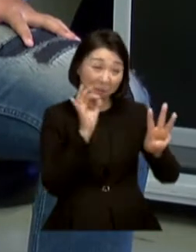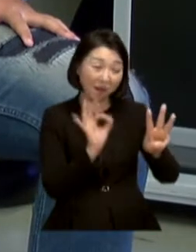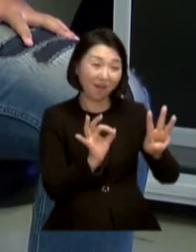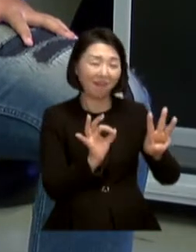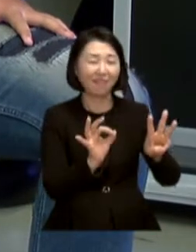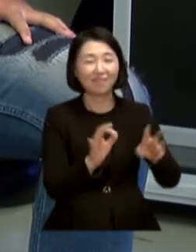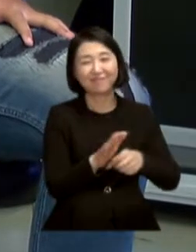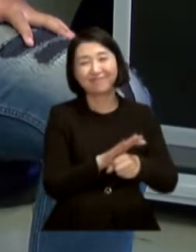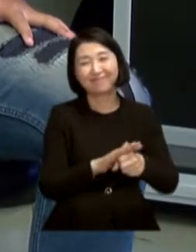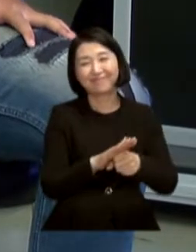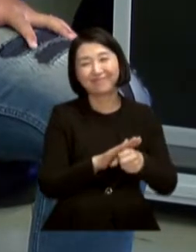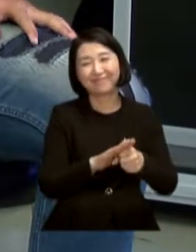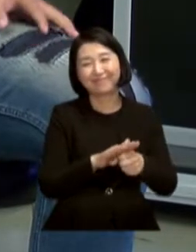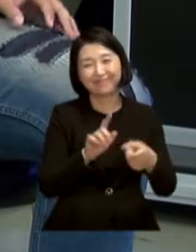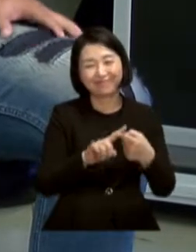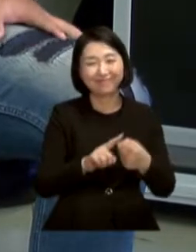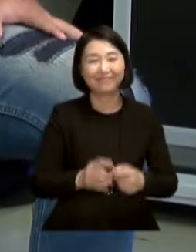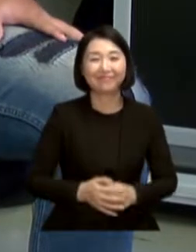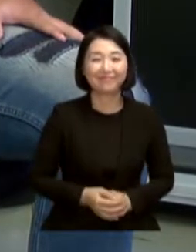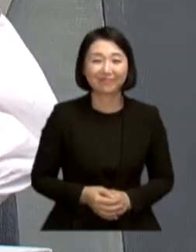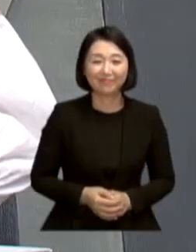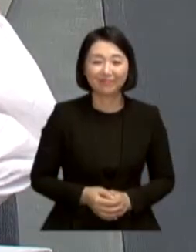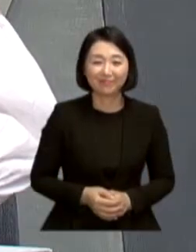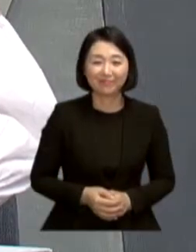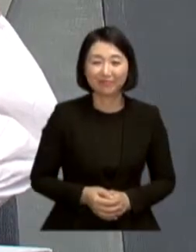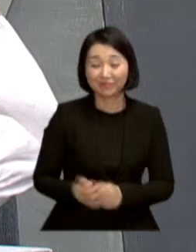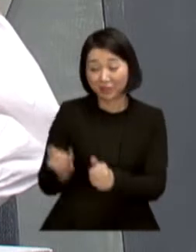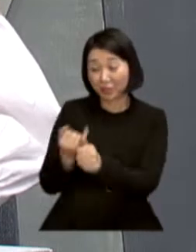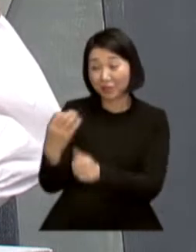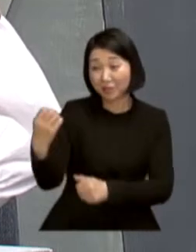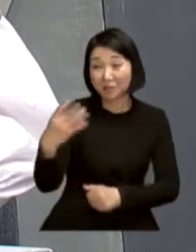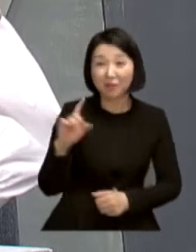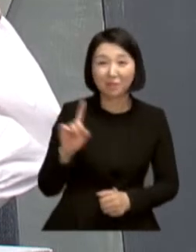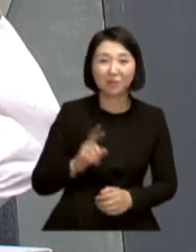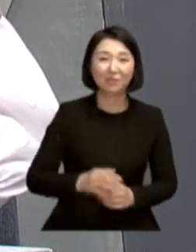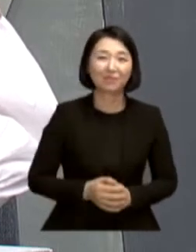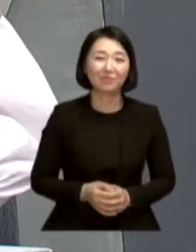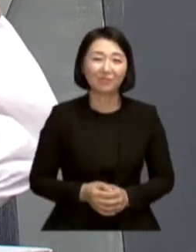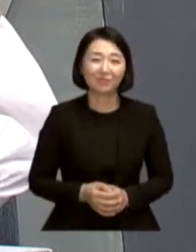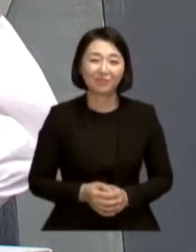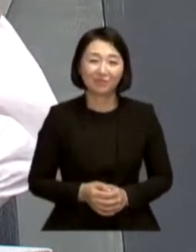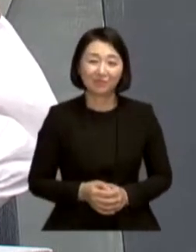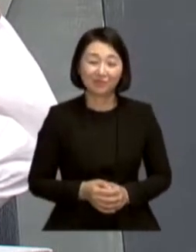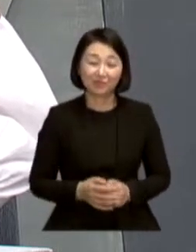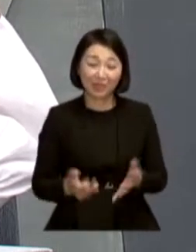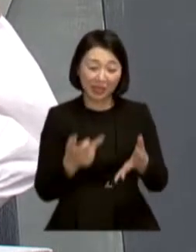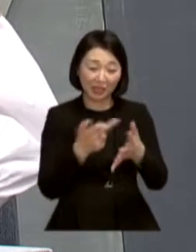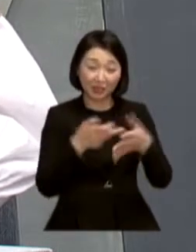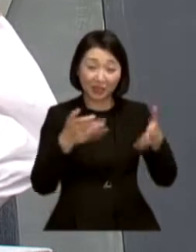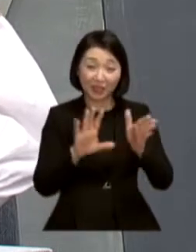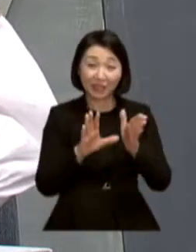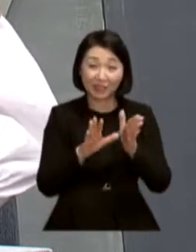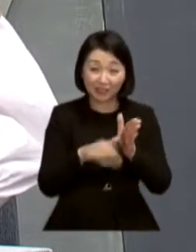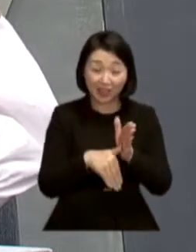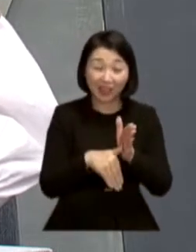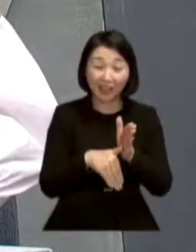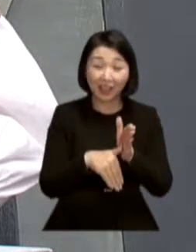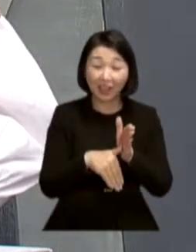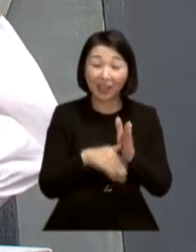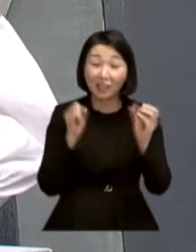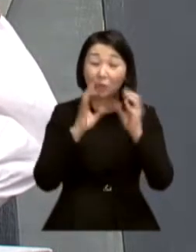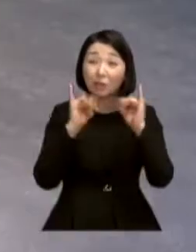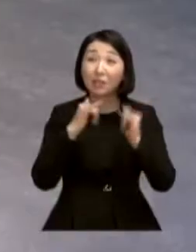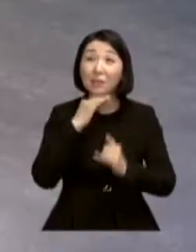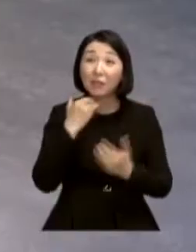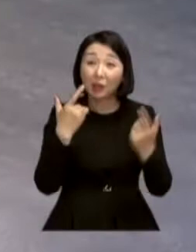너무 예쁘게 잘 컸네요. 네, 네, 네. 네. 아까 선교사님 그런 말씀하셨어요. 저한테 딱 첫째 낳았을 때 선교사를